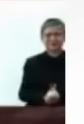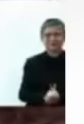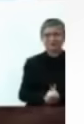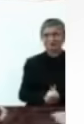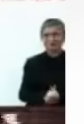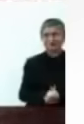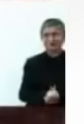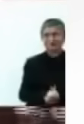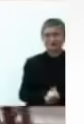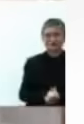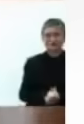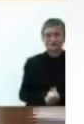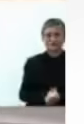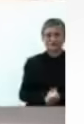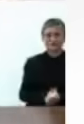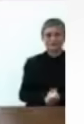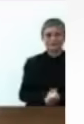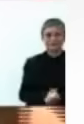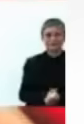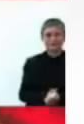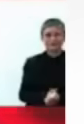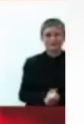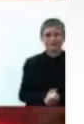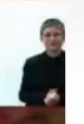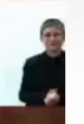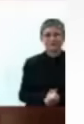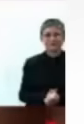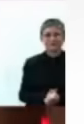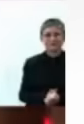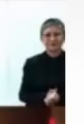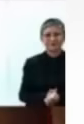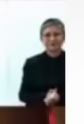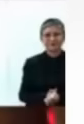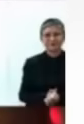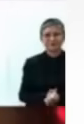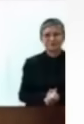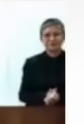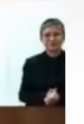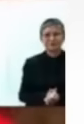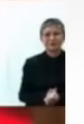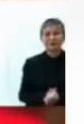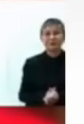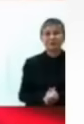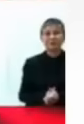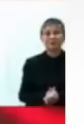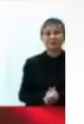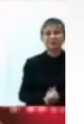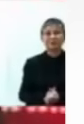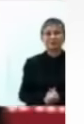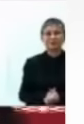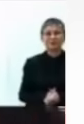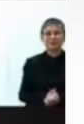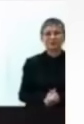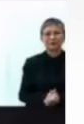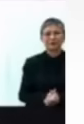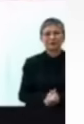kan urusannya presiden. Tahu ya mungkin bersama-sama wakil presiden, tapi kan normanya, etikanya kan